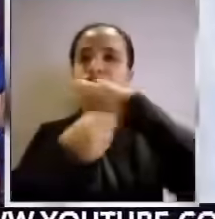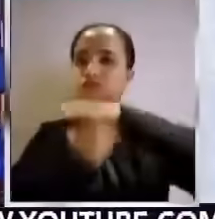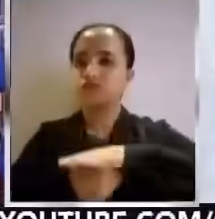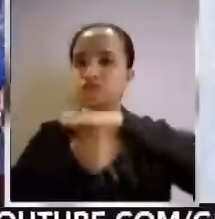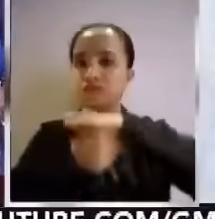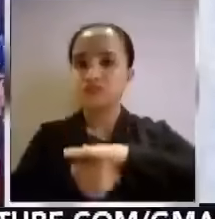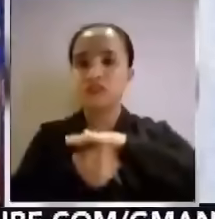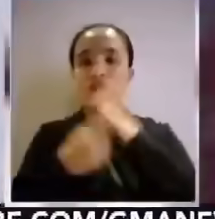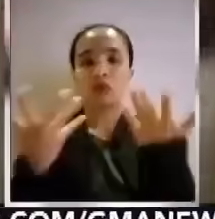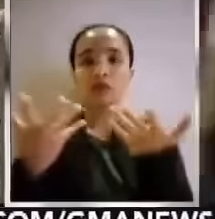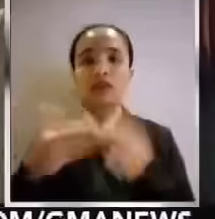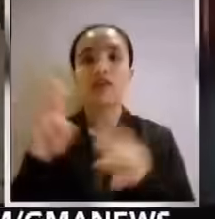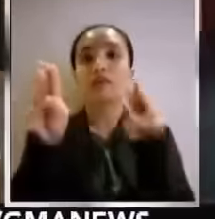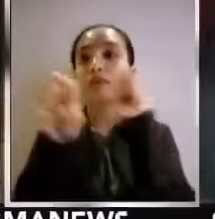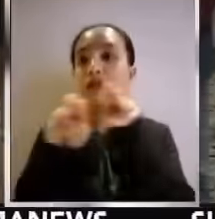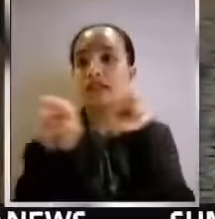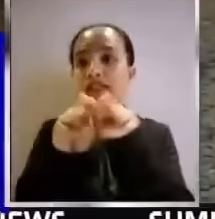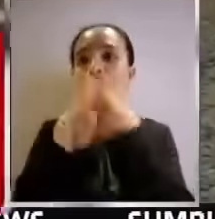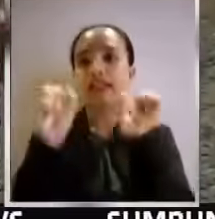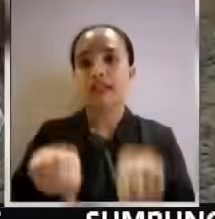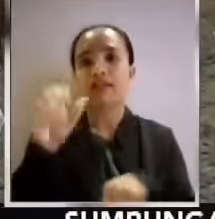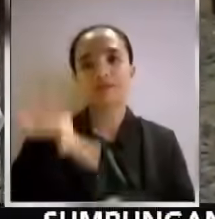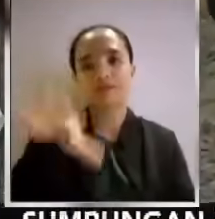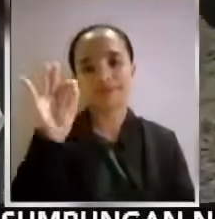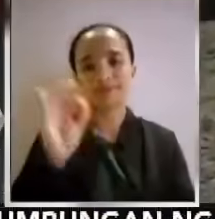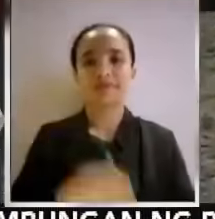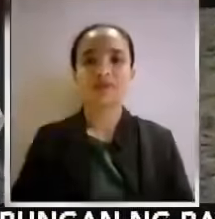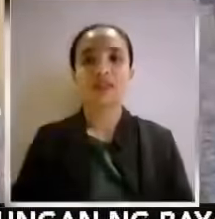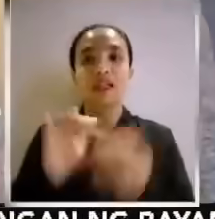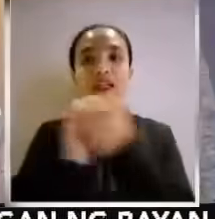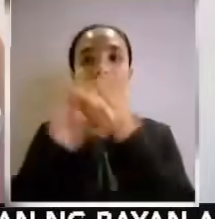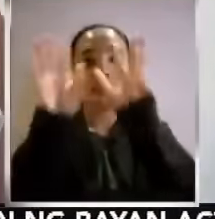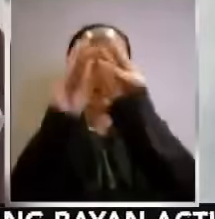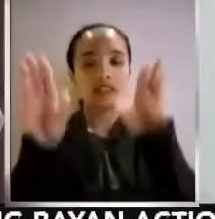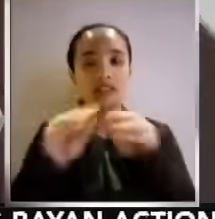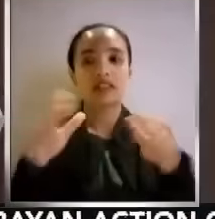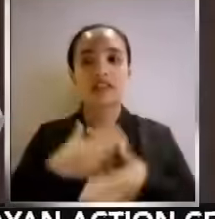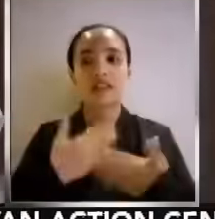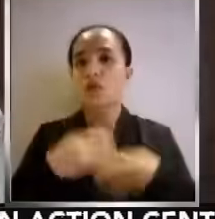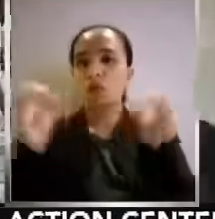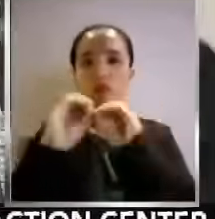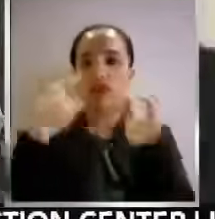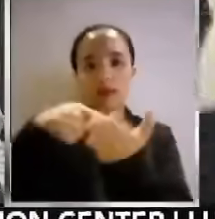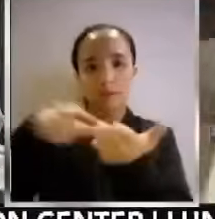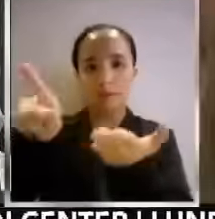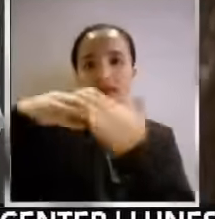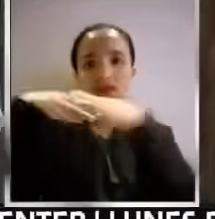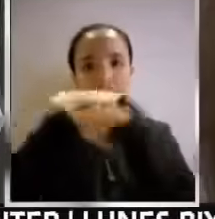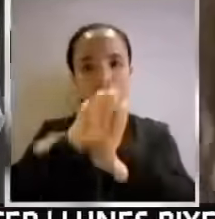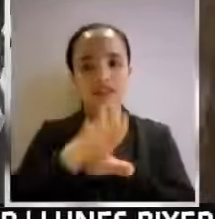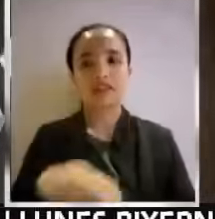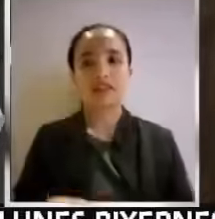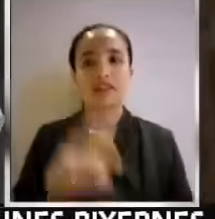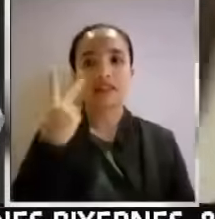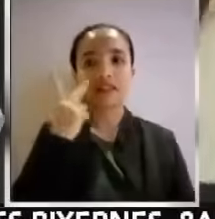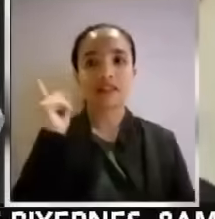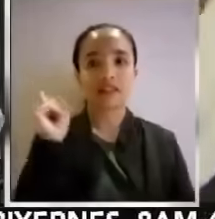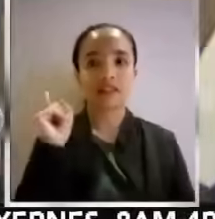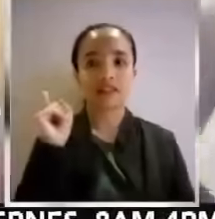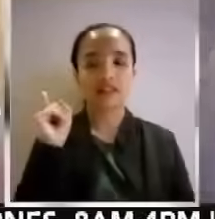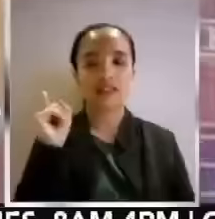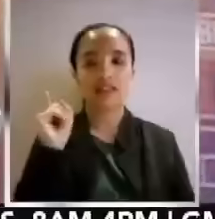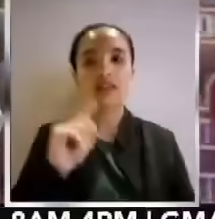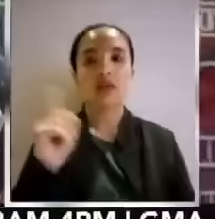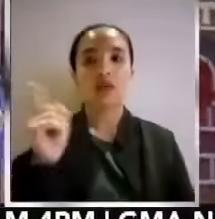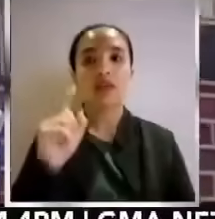Marikina matatagpuan. Yan ang Christmas saya na walang entrance fee. Ang tropa ni na Jake Quijano, go na dito na